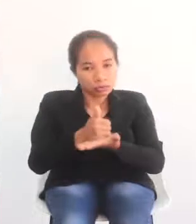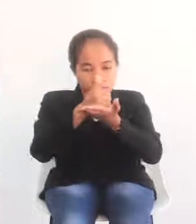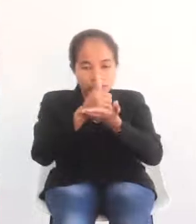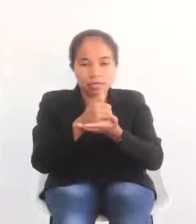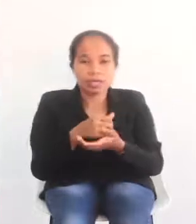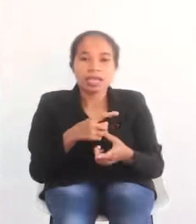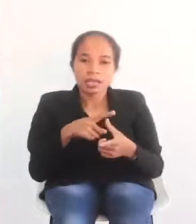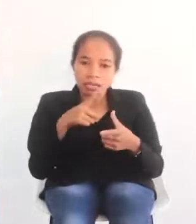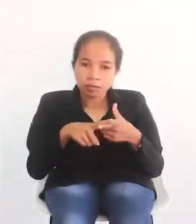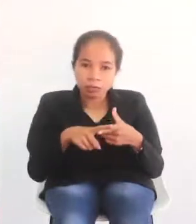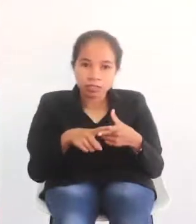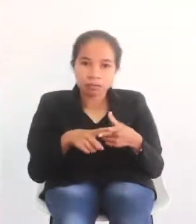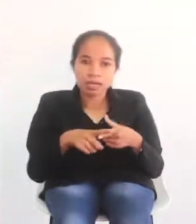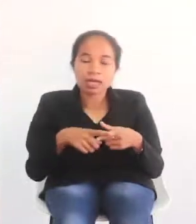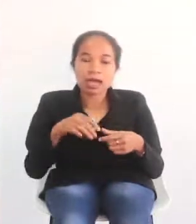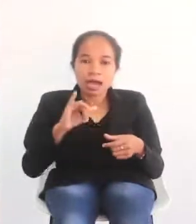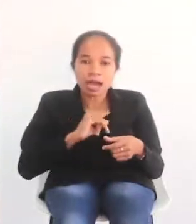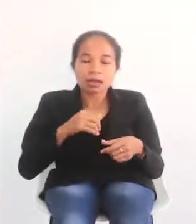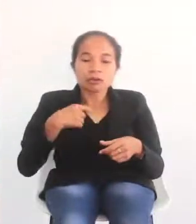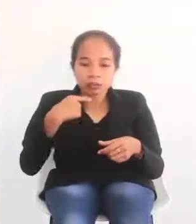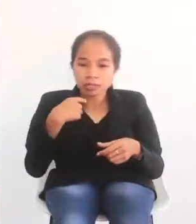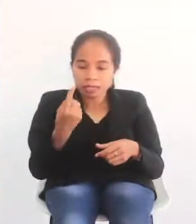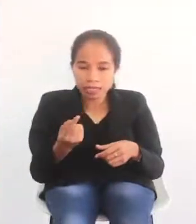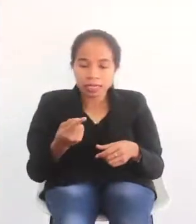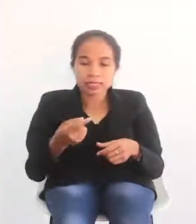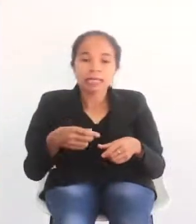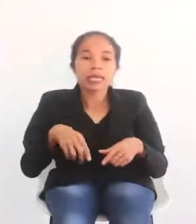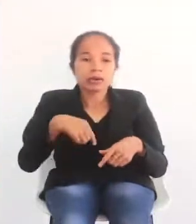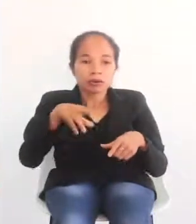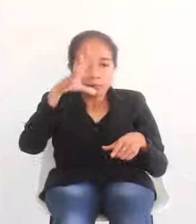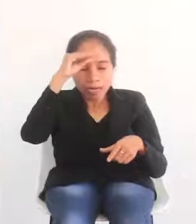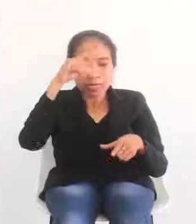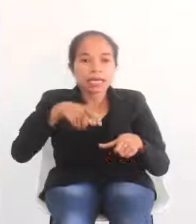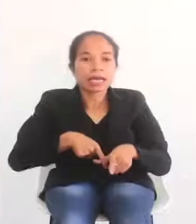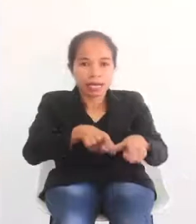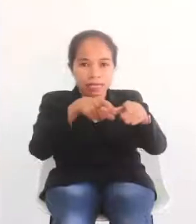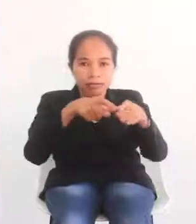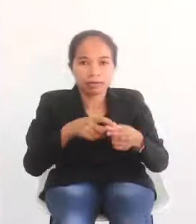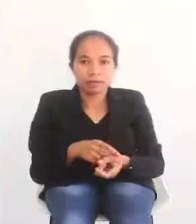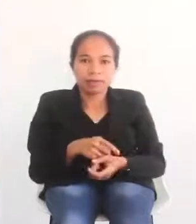Depois maka hau tiru dehan katak ni halai ona. Pedro dehan nune.